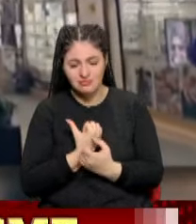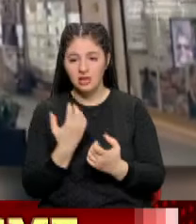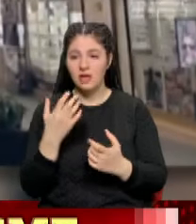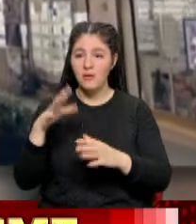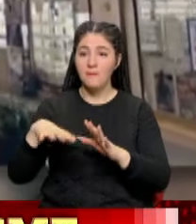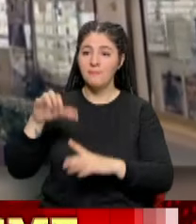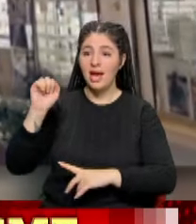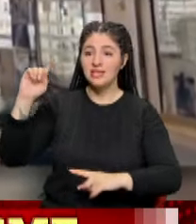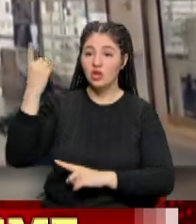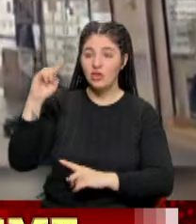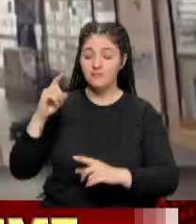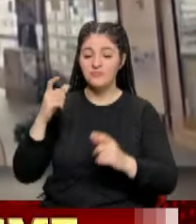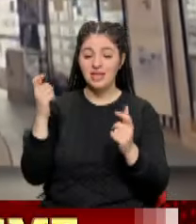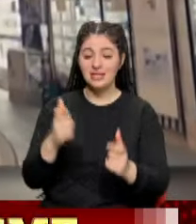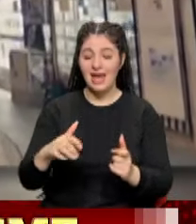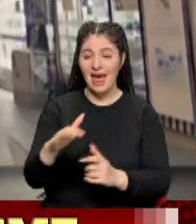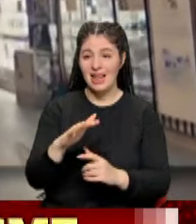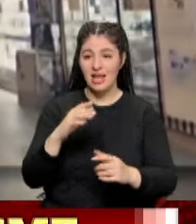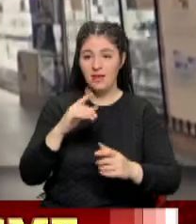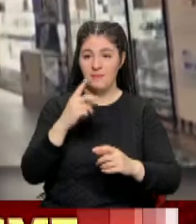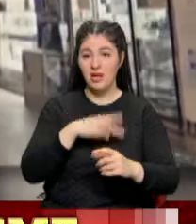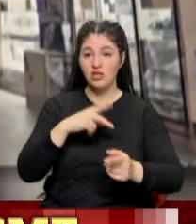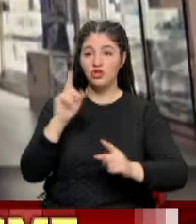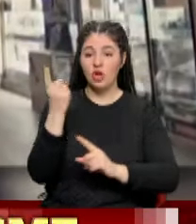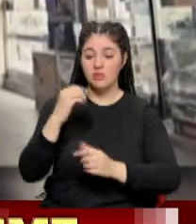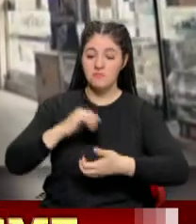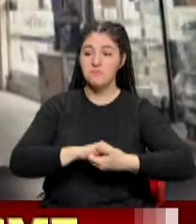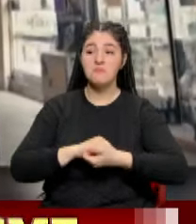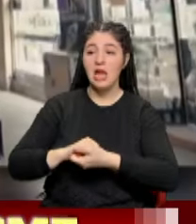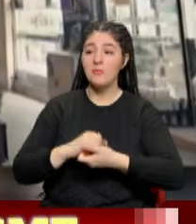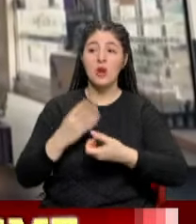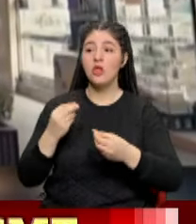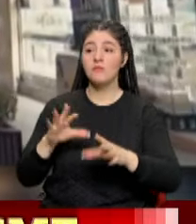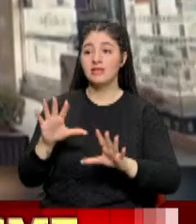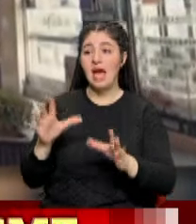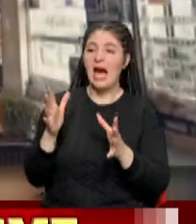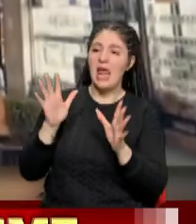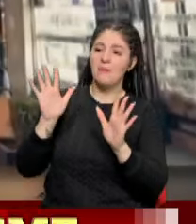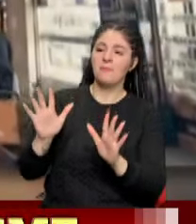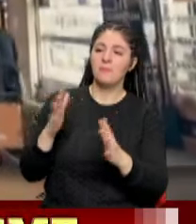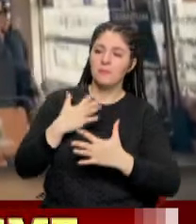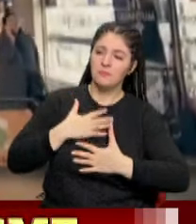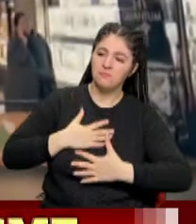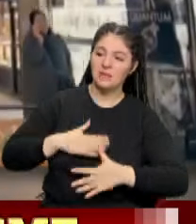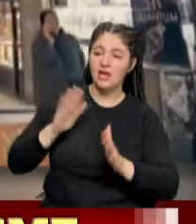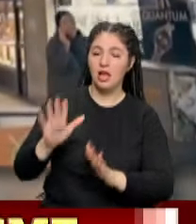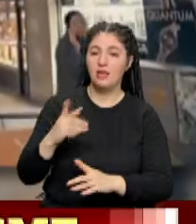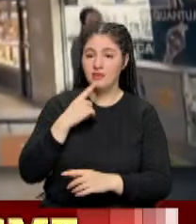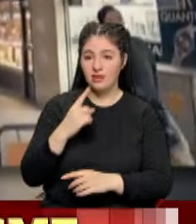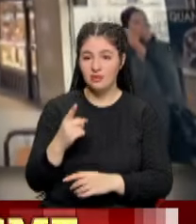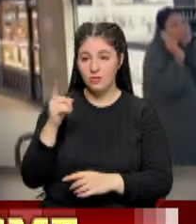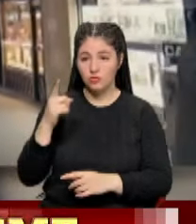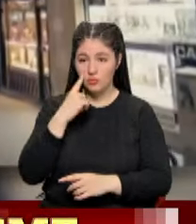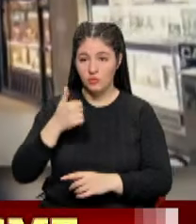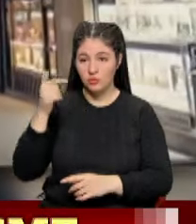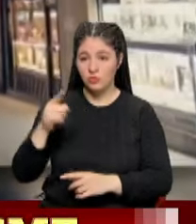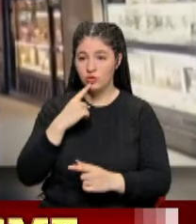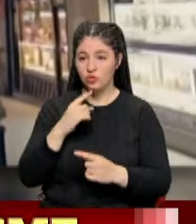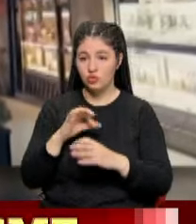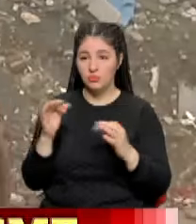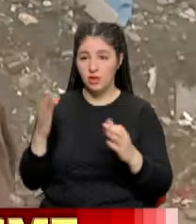Merkezi yönetimle yerel yönetim eşgüdüm içinde olmazsa garip kalır dedi Cumhurbaşkanı. Ve ya, bu sözleri